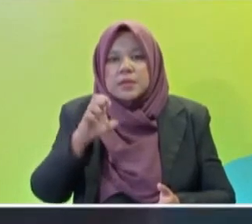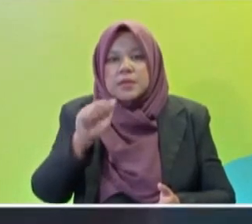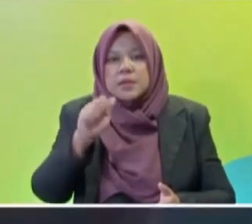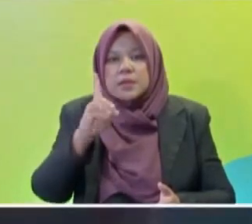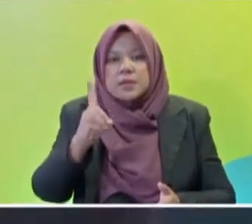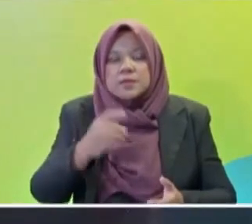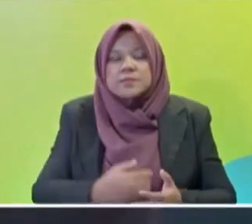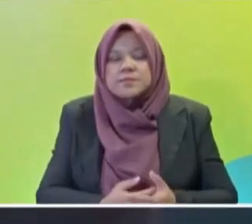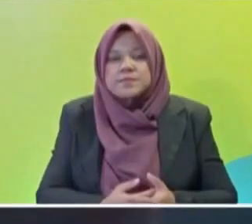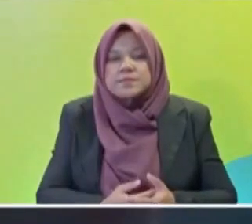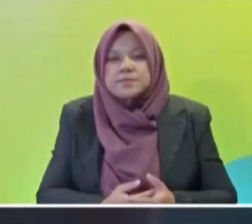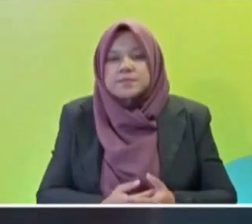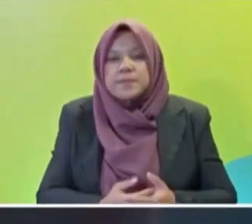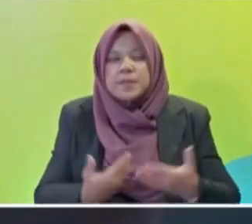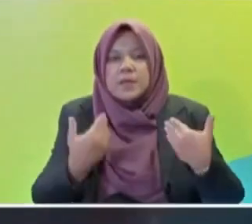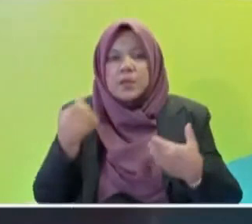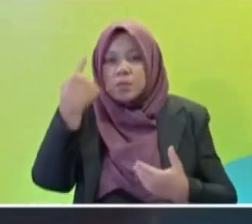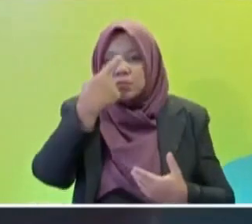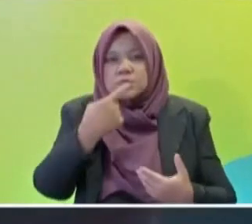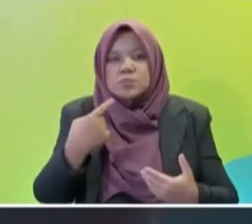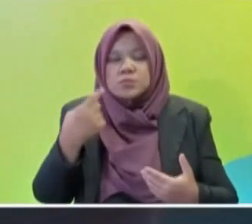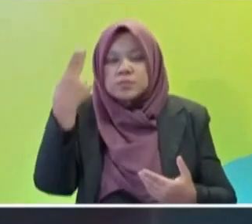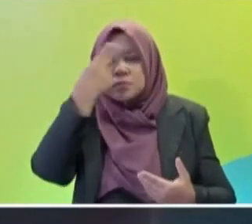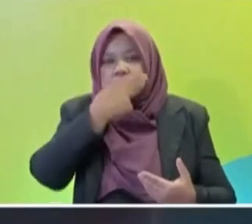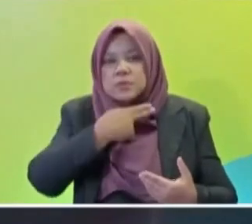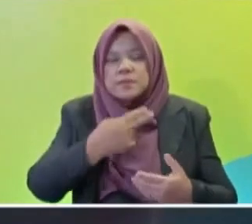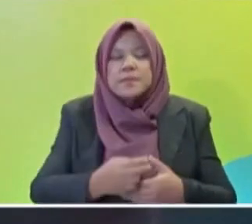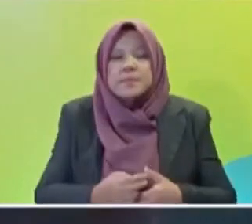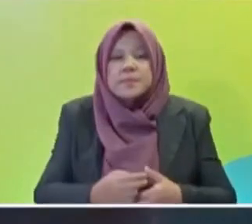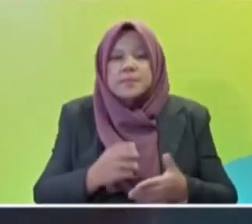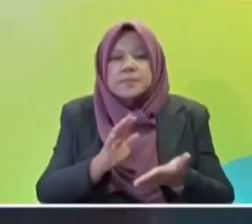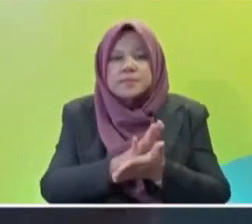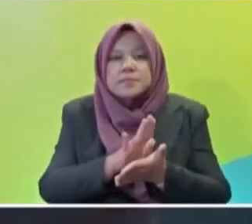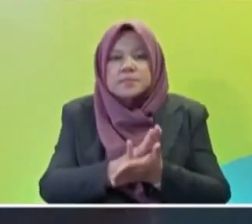biasanya ini terdapat di padamu ke hadapan sebuah penerbitanlah